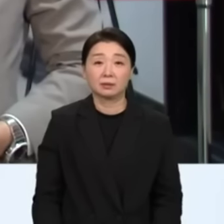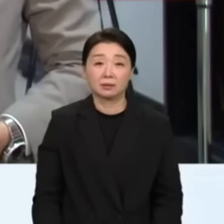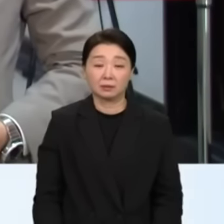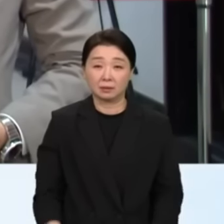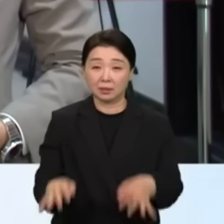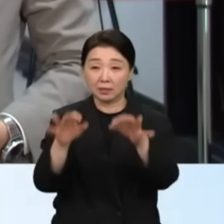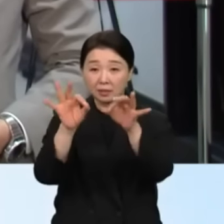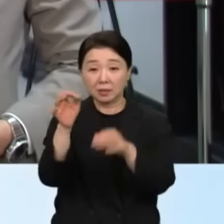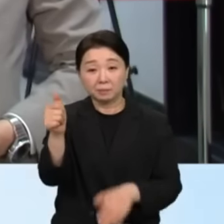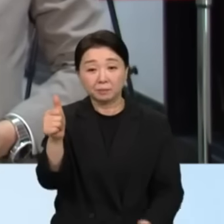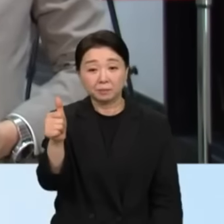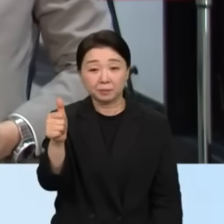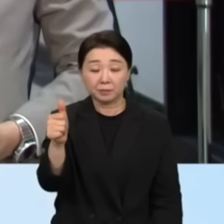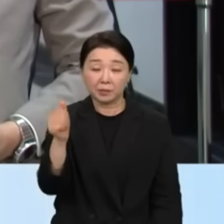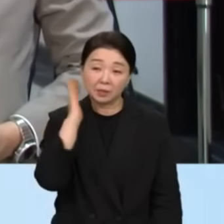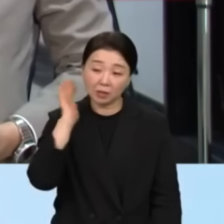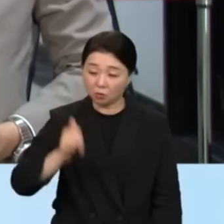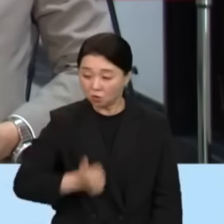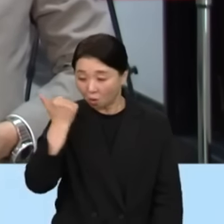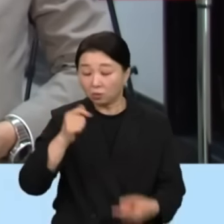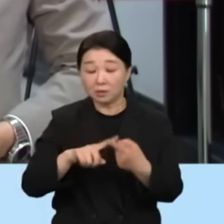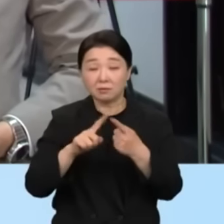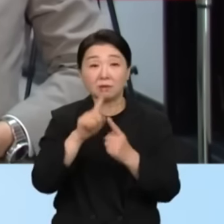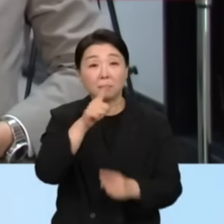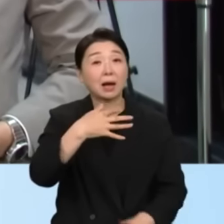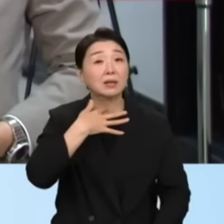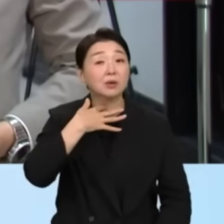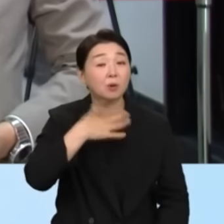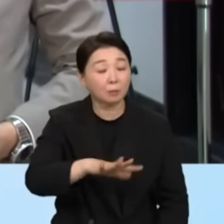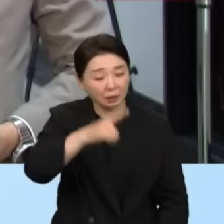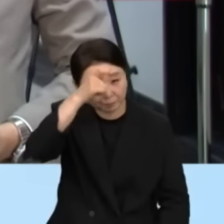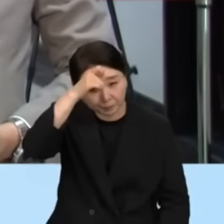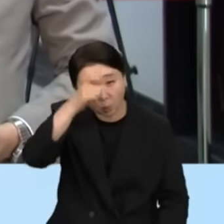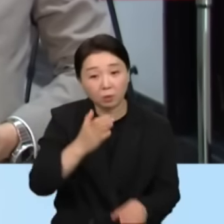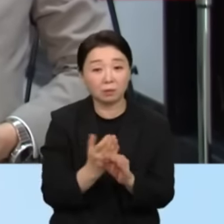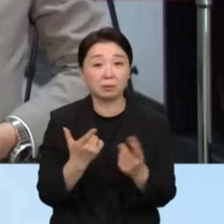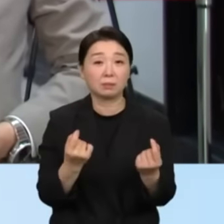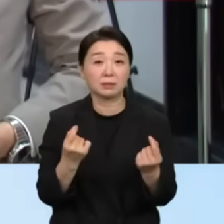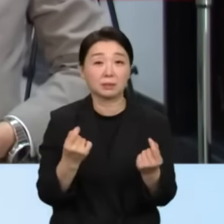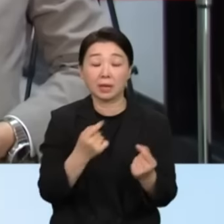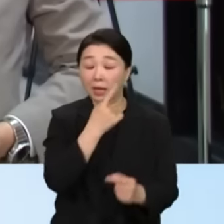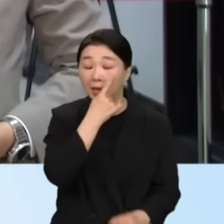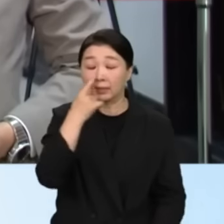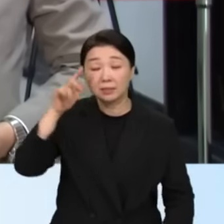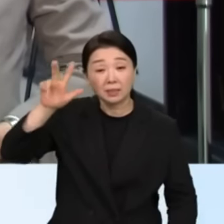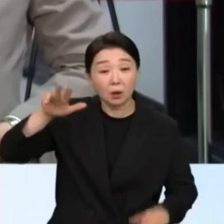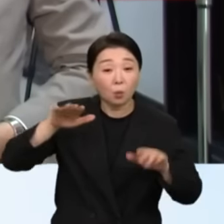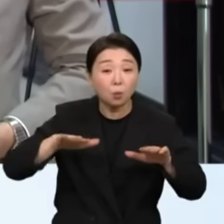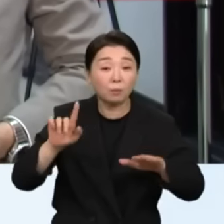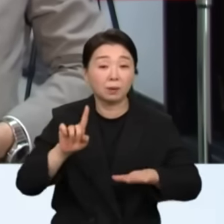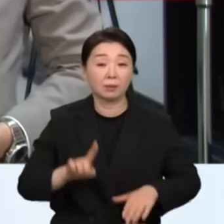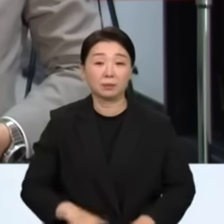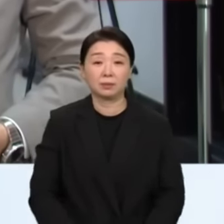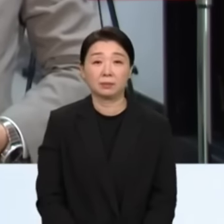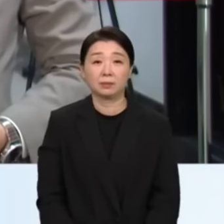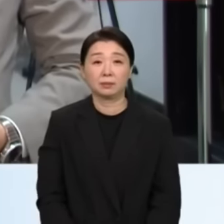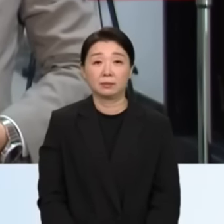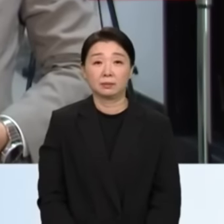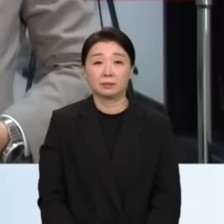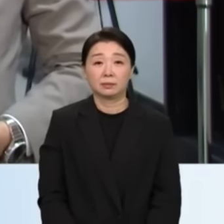사령관은 VIP 경로설에 대해서 그런 말 한 적 없다는 입장을 고수해왔잖아요. 증인 선서를 한 오늘은 어땠습니까?